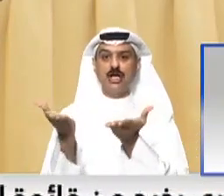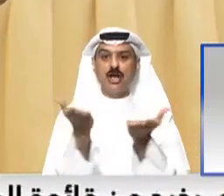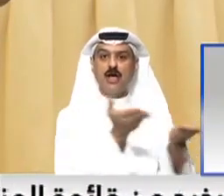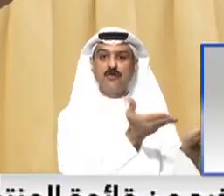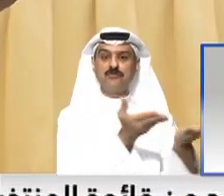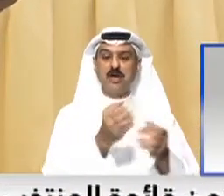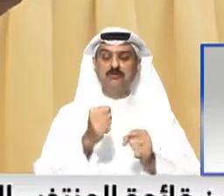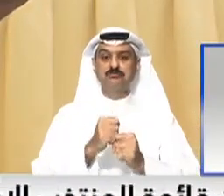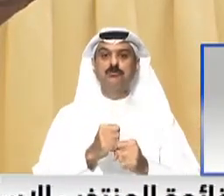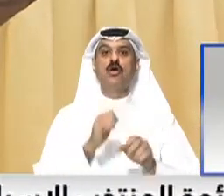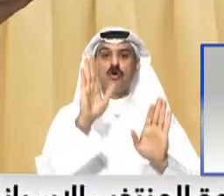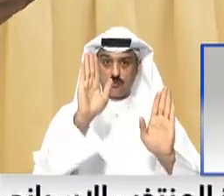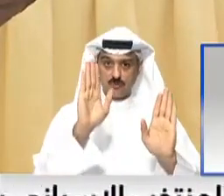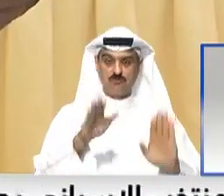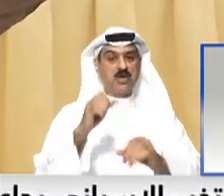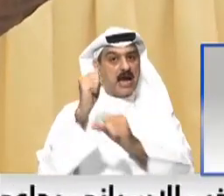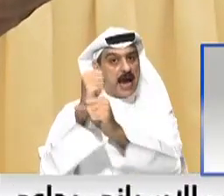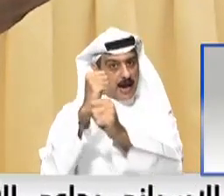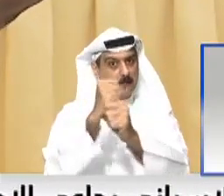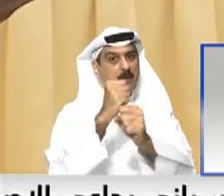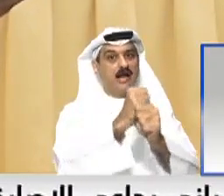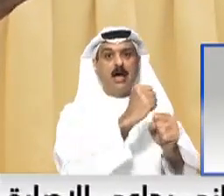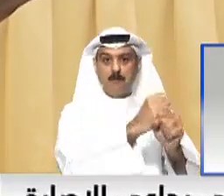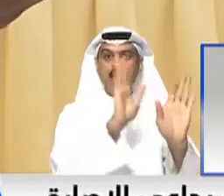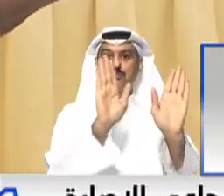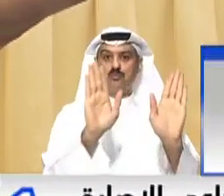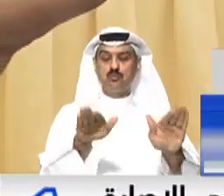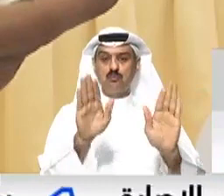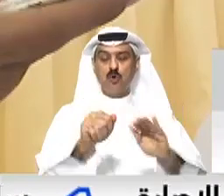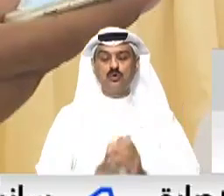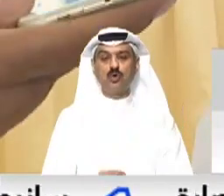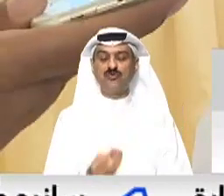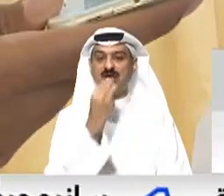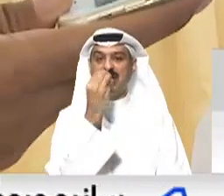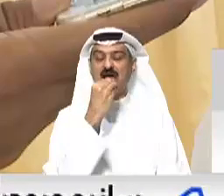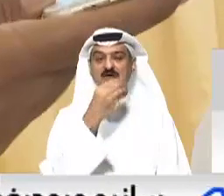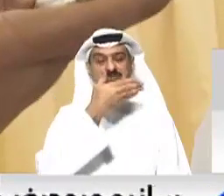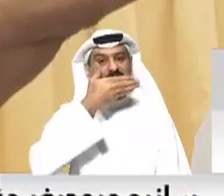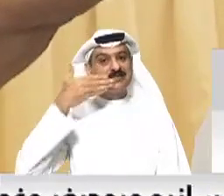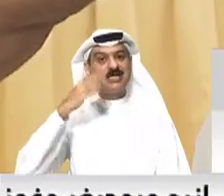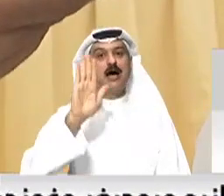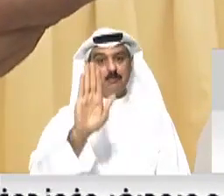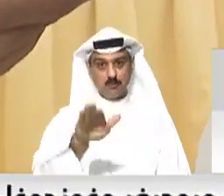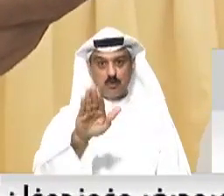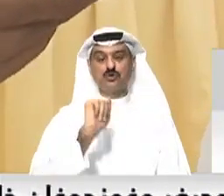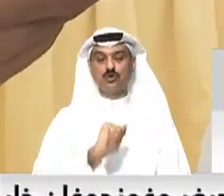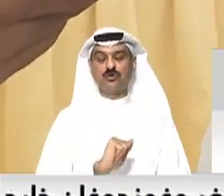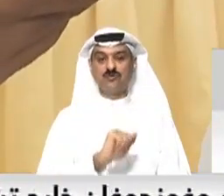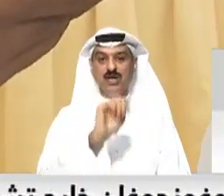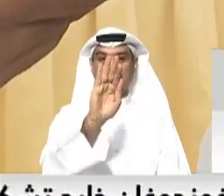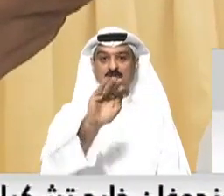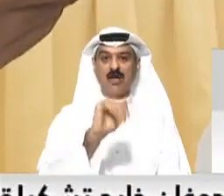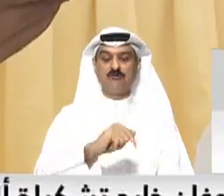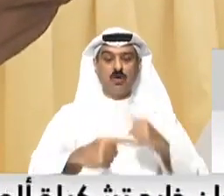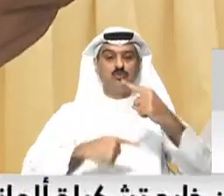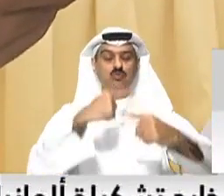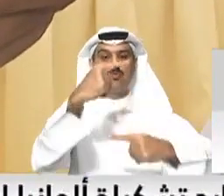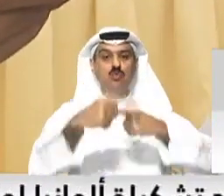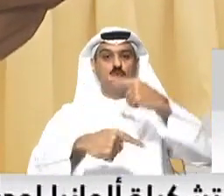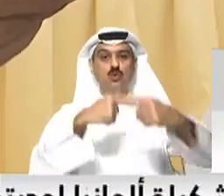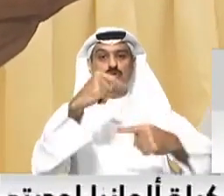خلال الفعاليات اللي ستقام مشيئة الله من خلال الإفطار الصائم، وأيضا الأنشطة